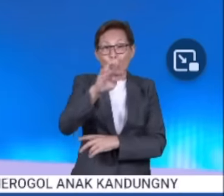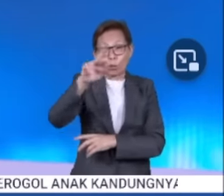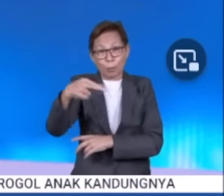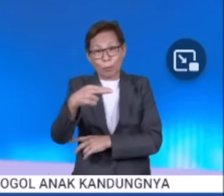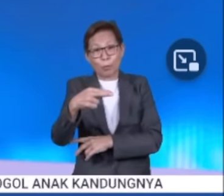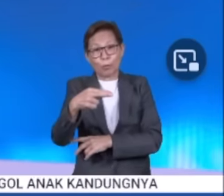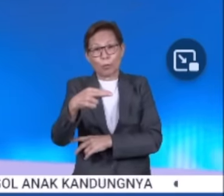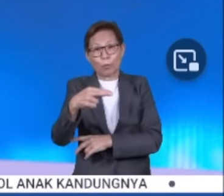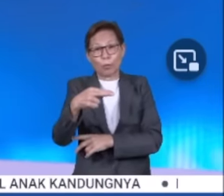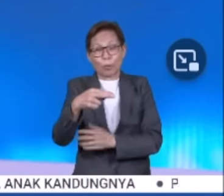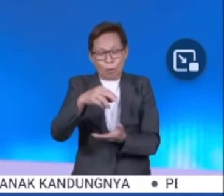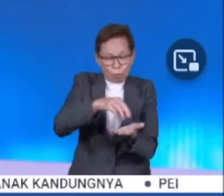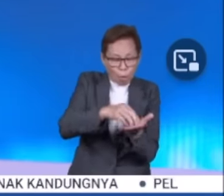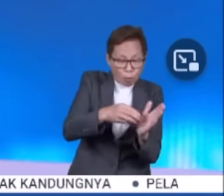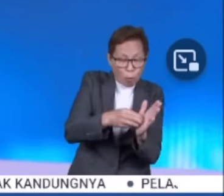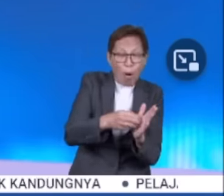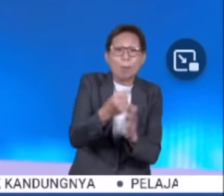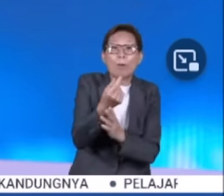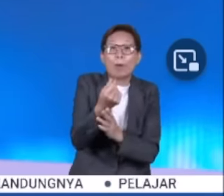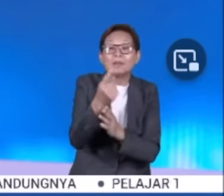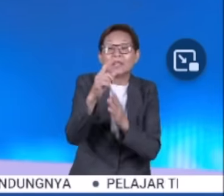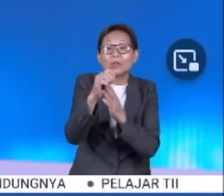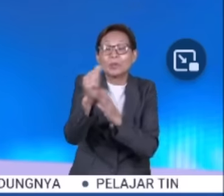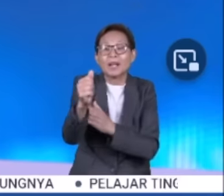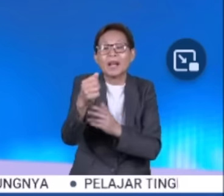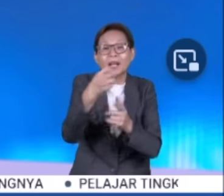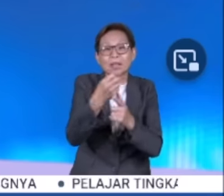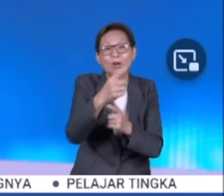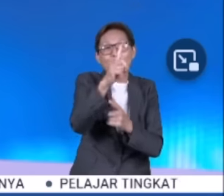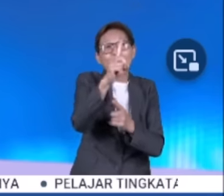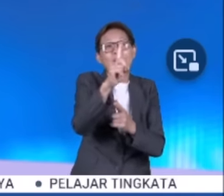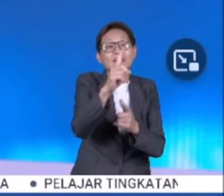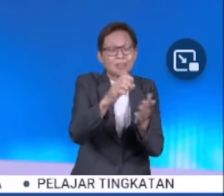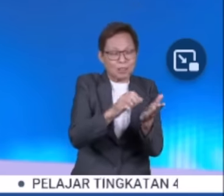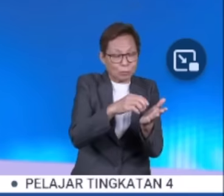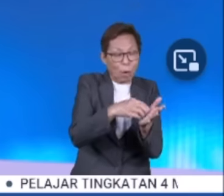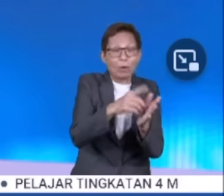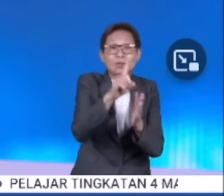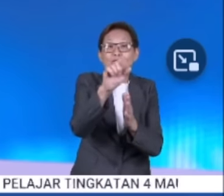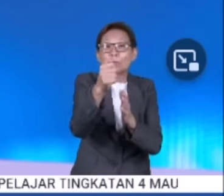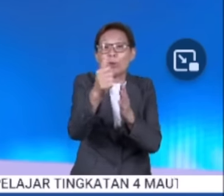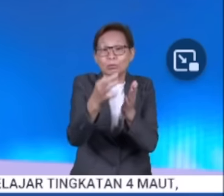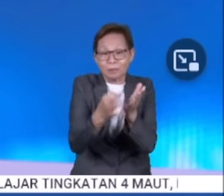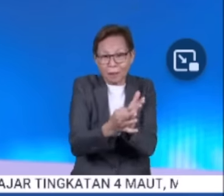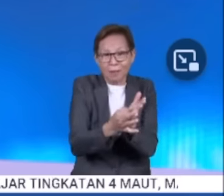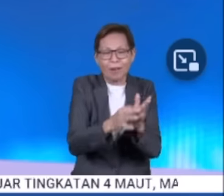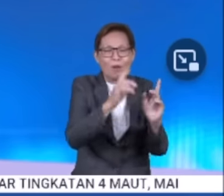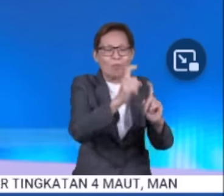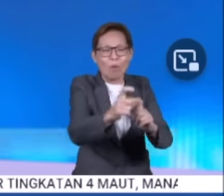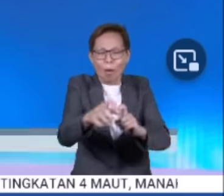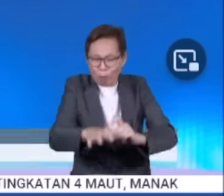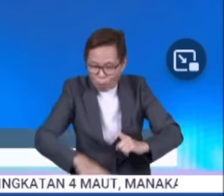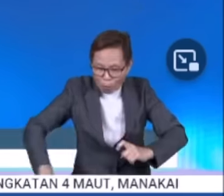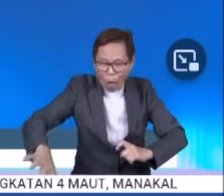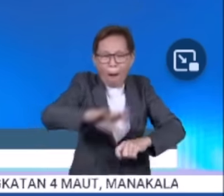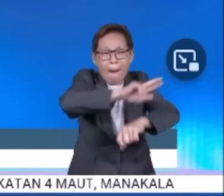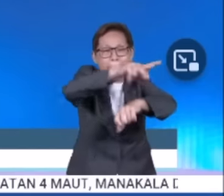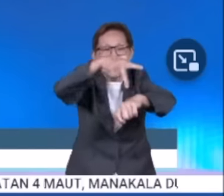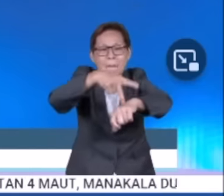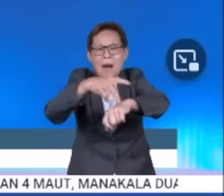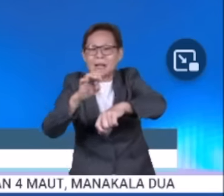24,000 biji kuih berharga sekupang atau 10 sen sebiji diedarkan secara percuma kepada orang ramai di sekitar daerah Padang